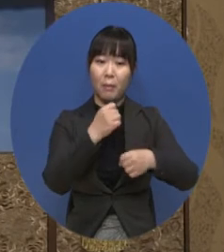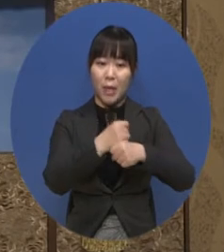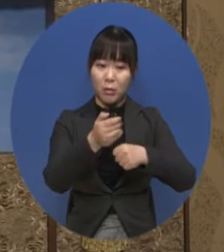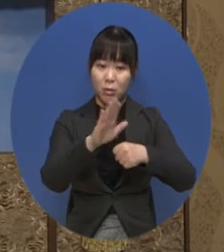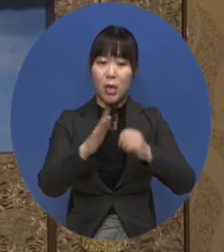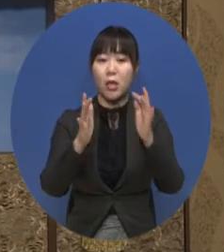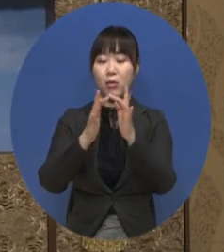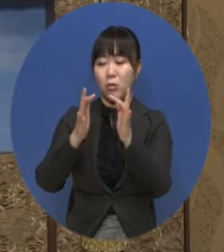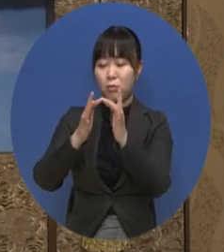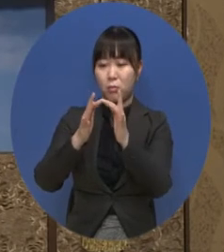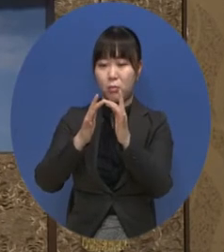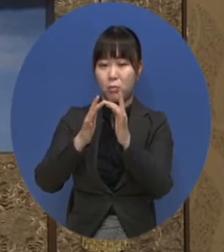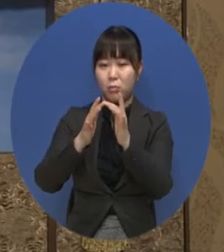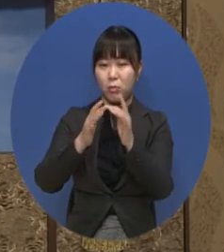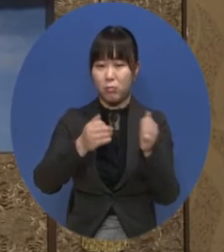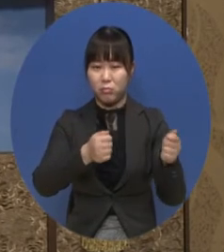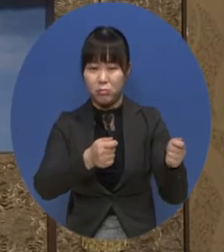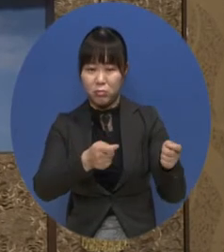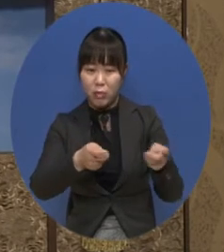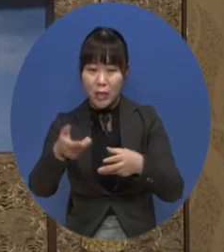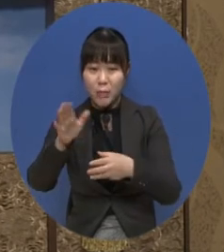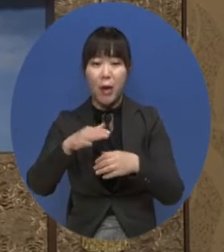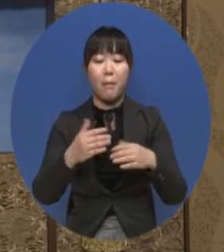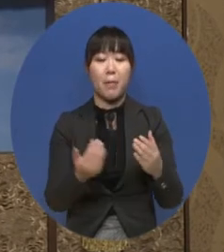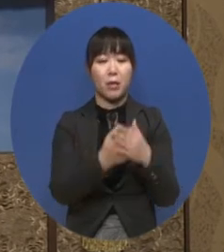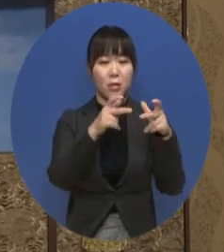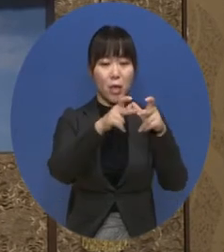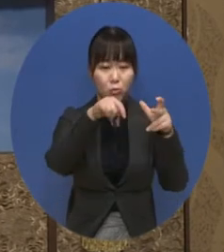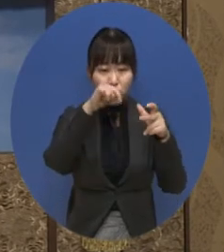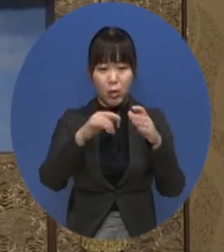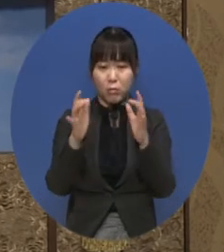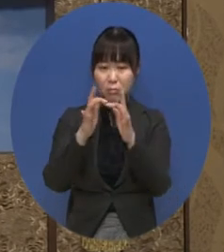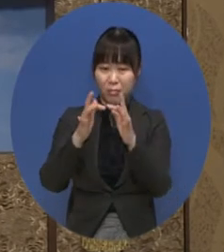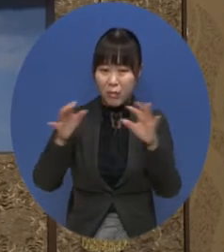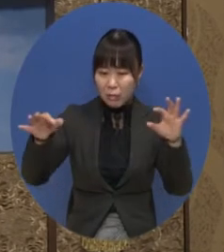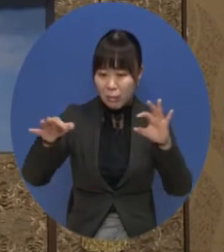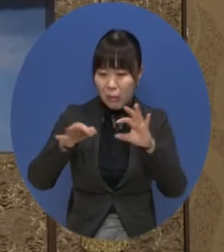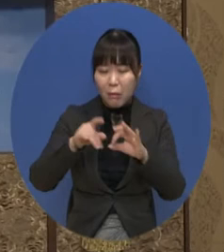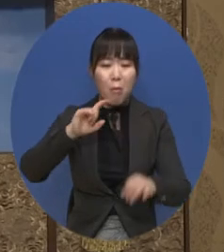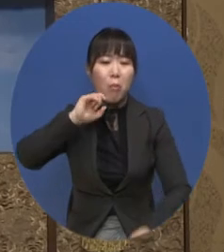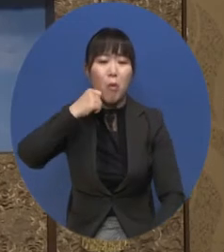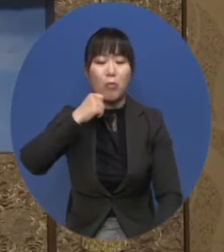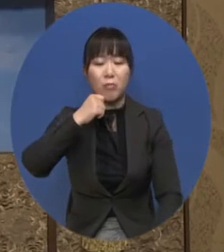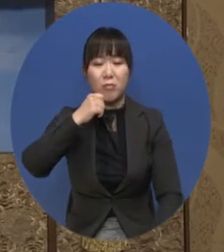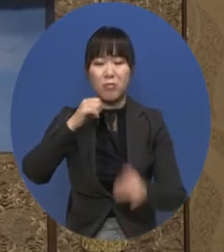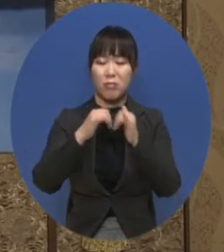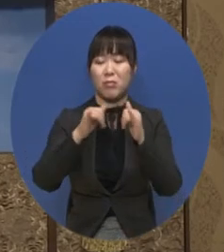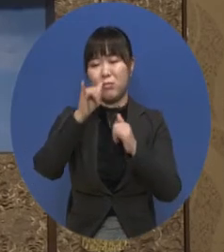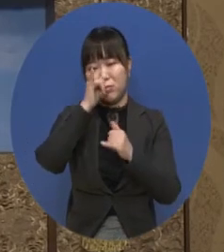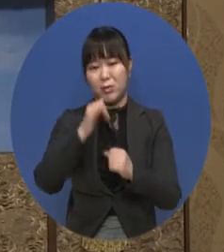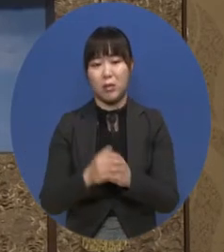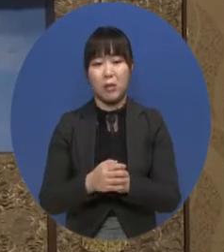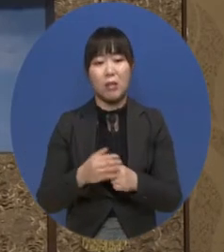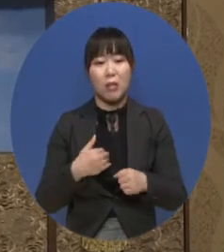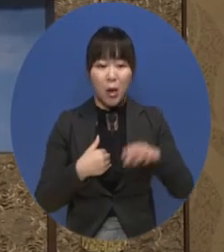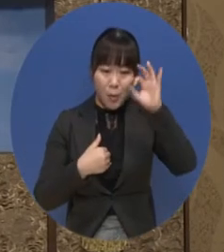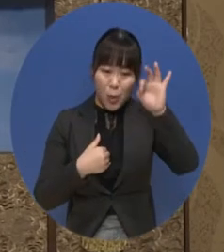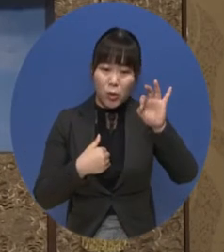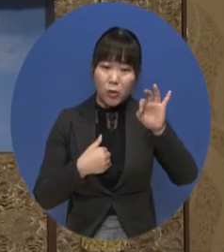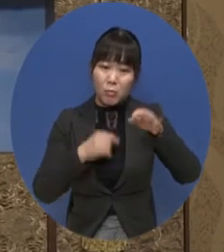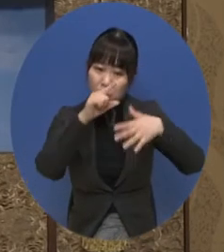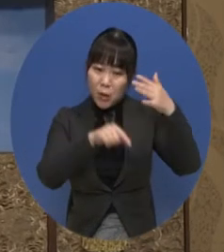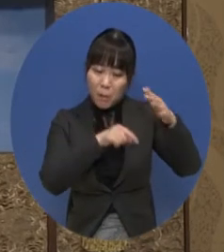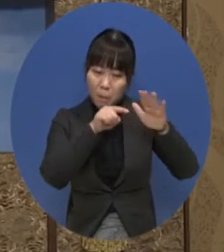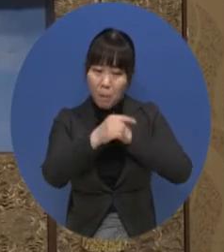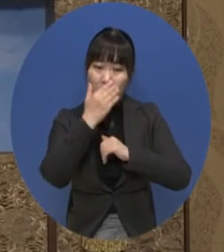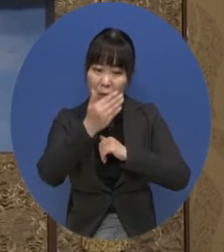만들어졌는데 온라인으로 물론 뿌리겠지만 발달장애인 중에 온라인에 접근하는 것까지가 어려운 분이 있어요. 본인이 즐겨보는 콘텐츠에 들어갈